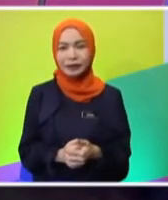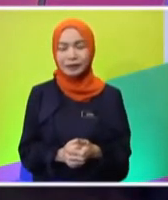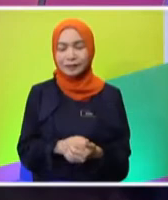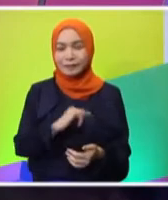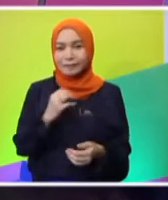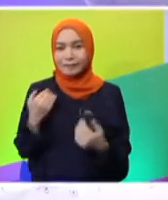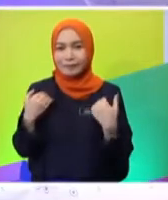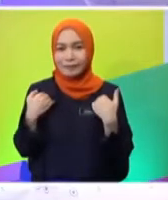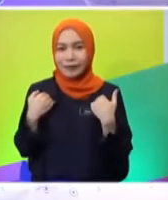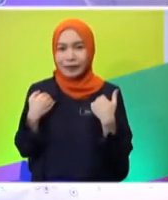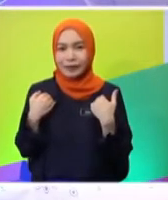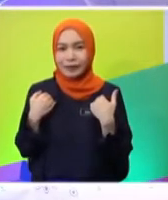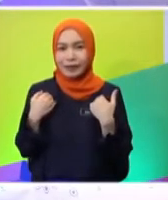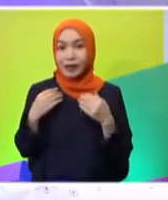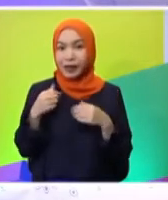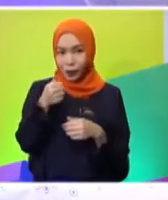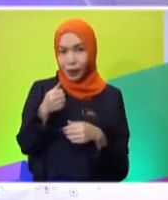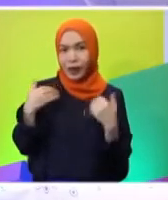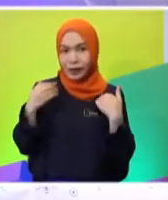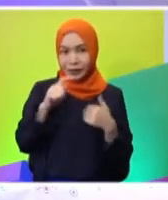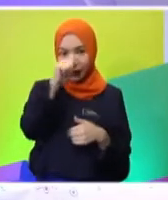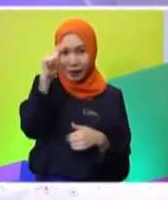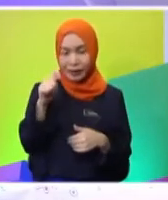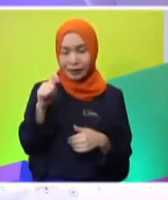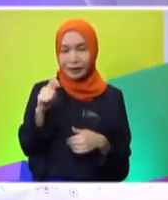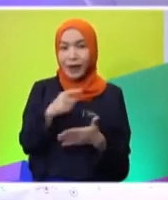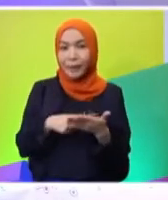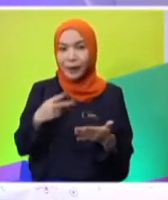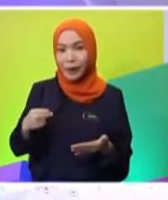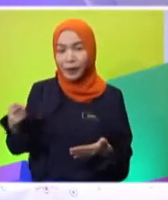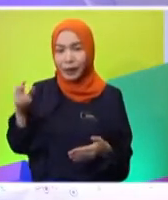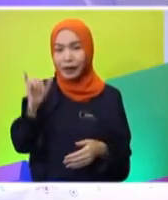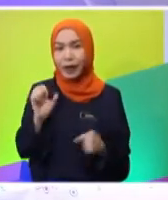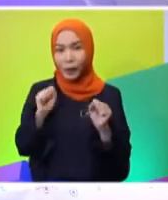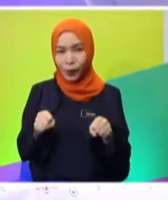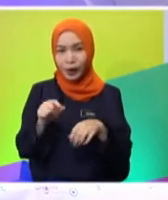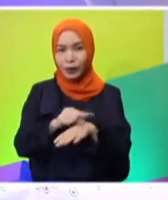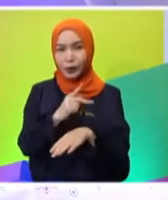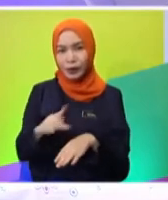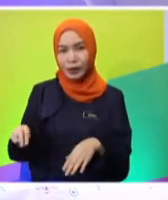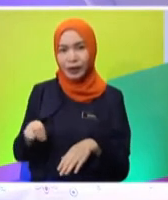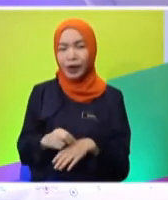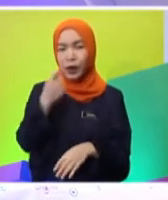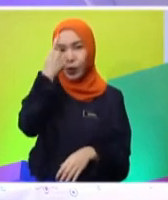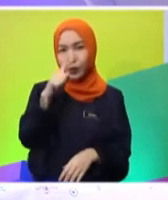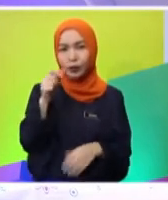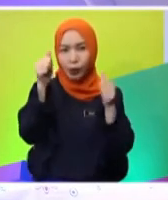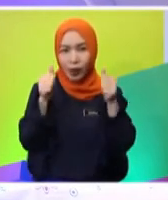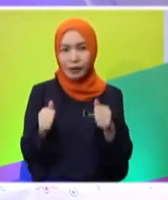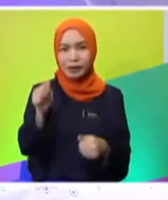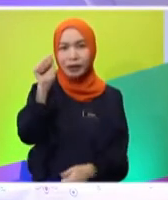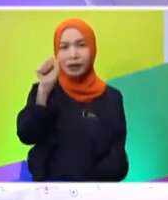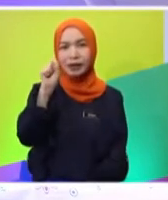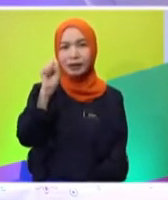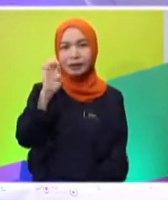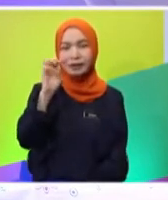belas bekek daripada bahan terbuang kelba hanya boleh digunakan Oke untuk acak sebelah sini penggunaan